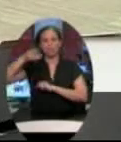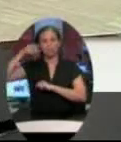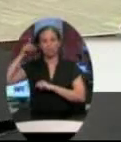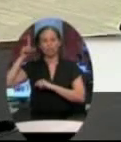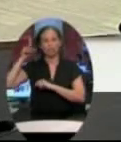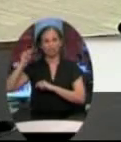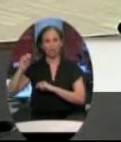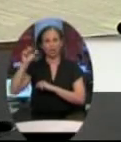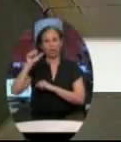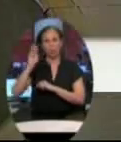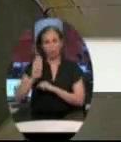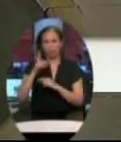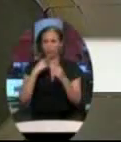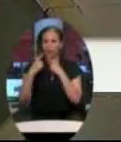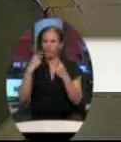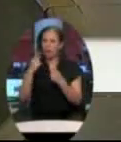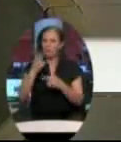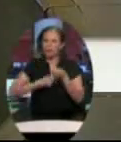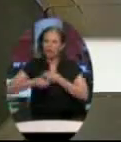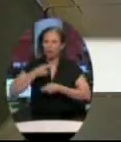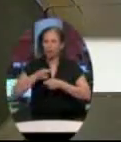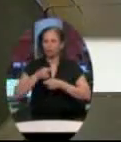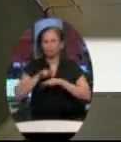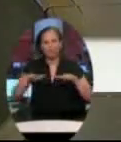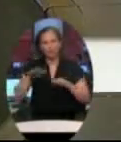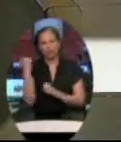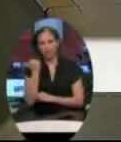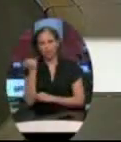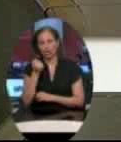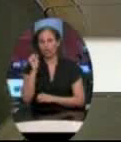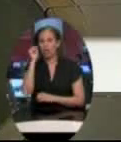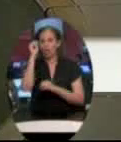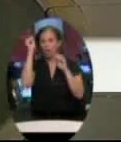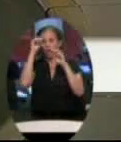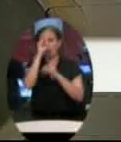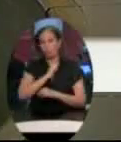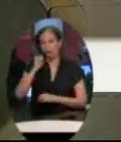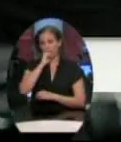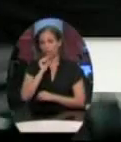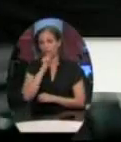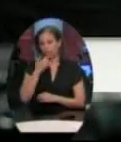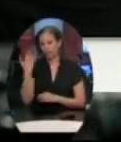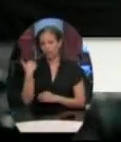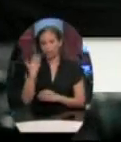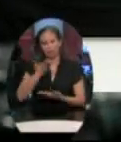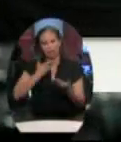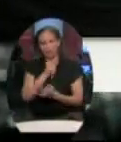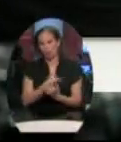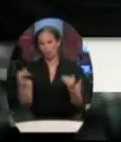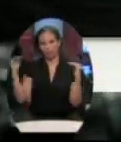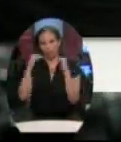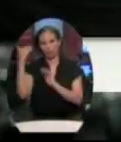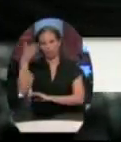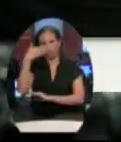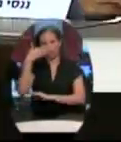מאומני ישראל הוותיקים. זאת לאחר שזמן רב נשמעות טענות לגבי היחס הבלתי הולם של המדינה לאומנים בשלהי